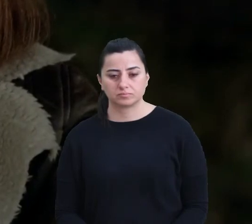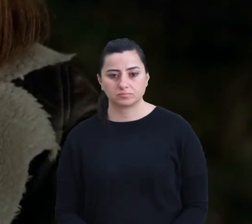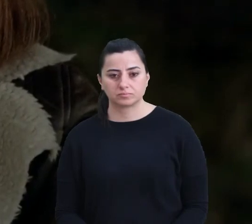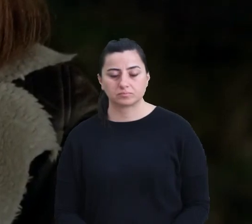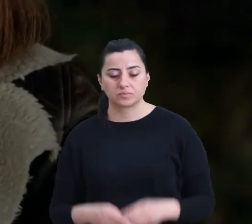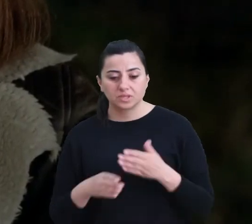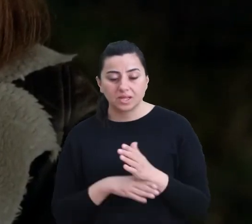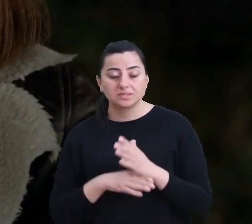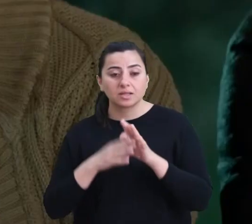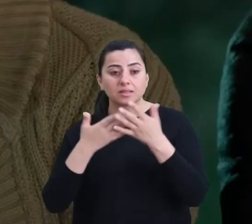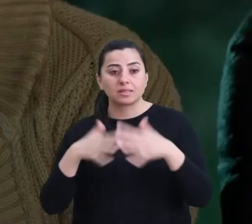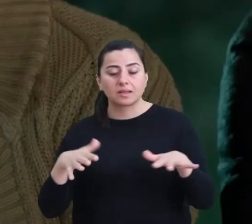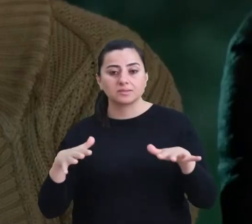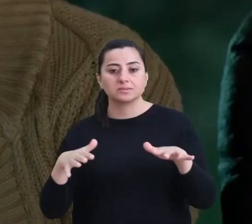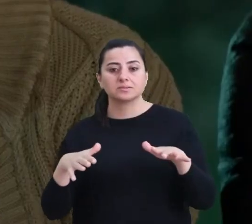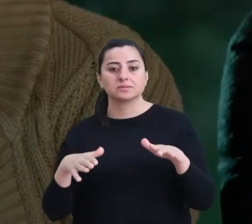Gerçek denizle,